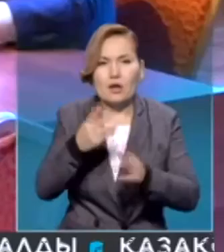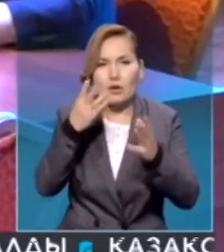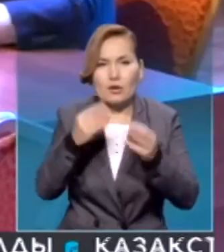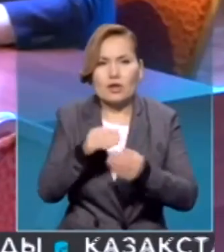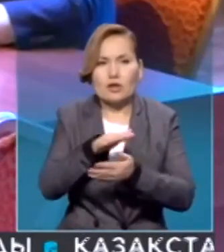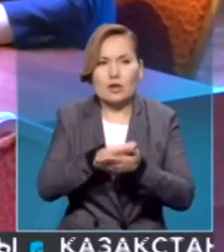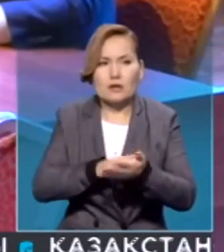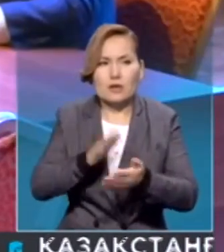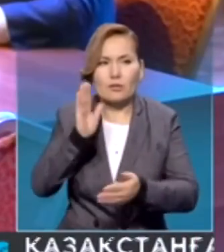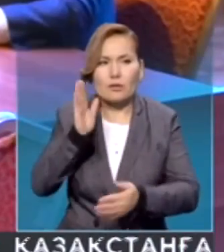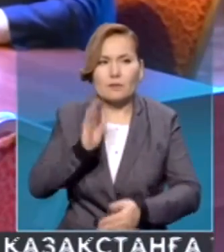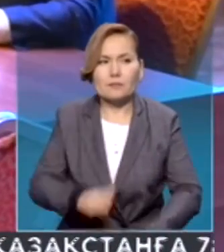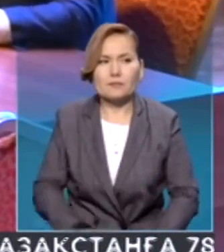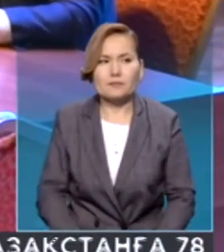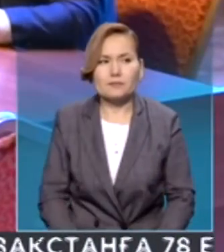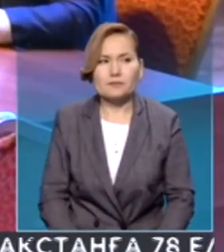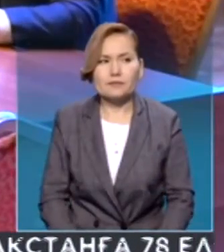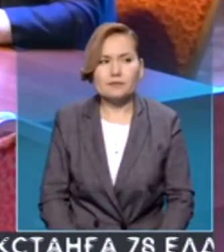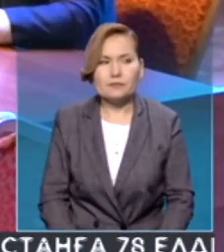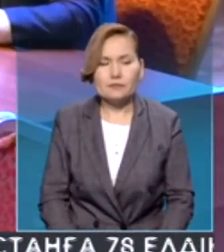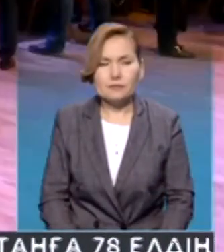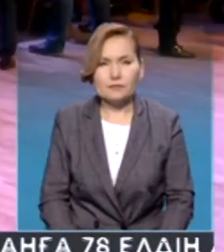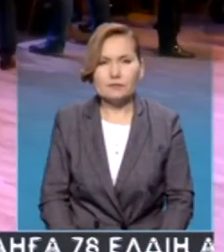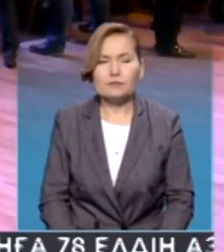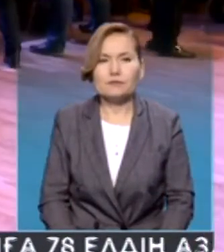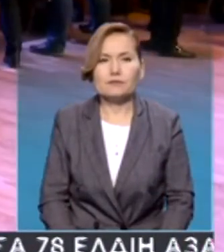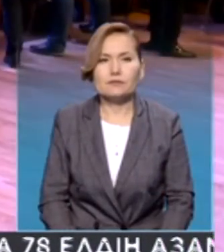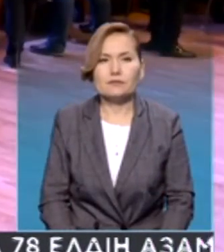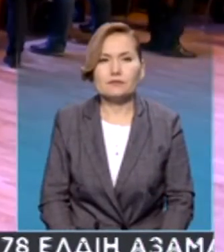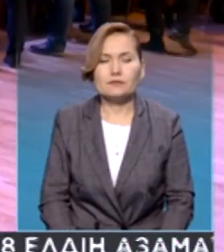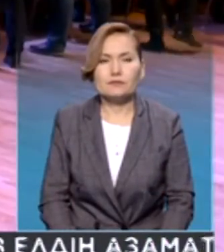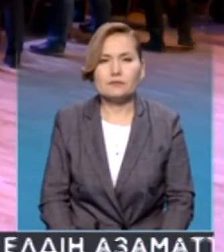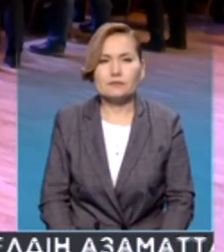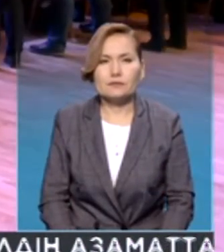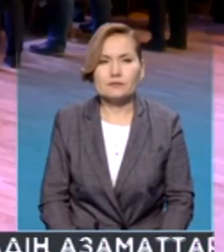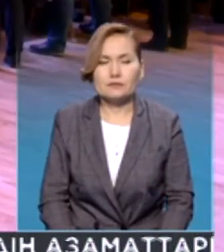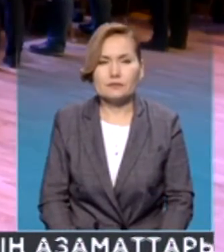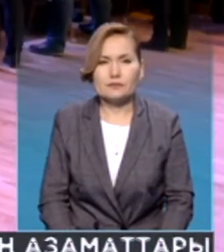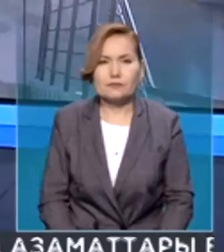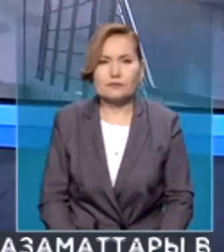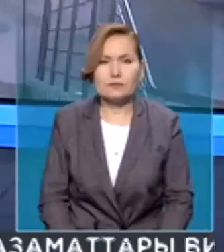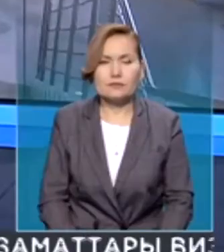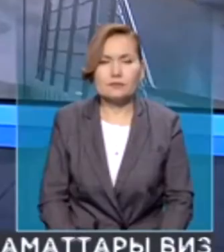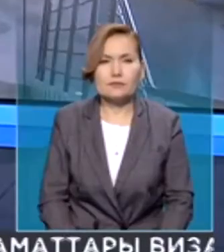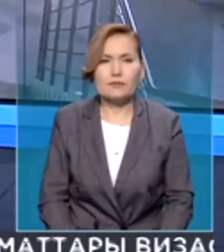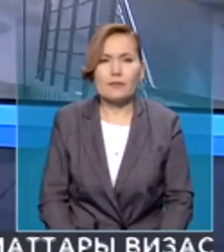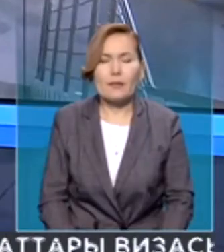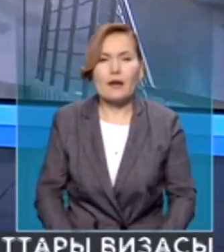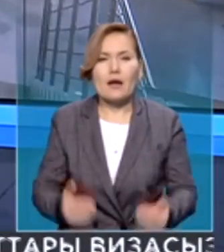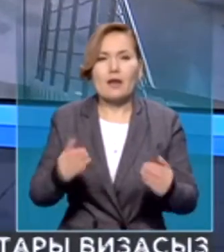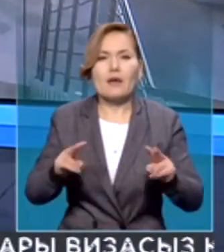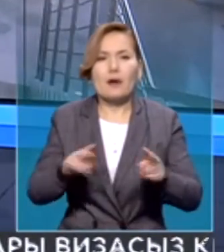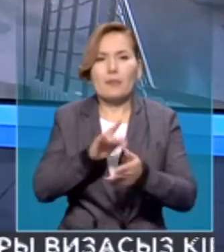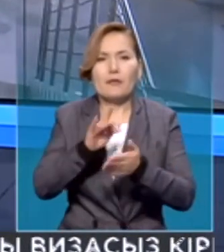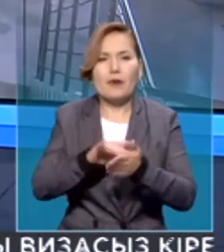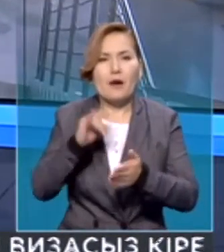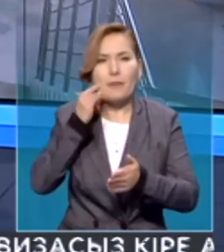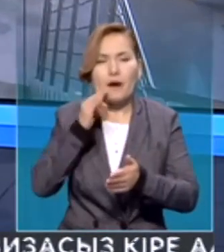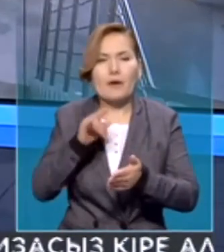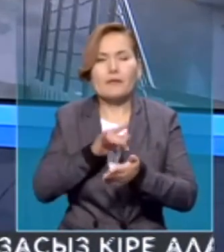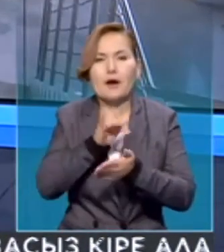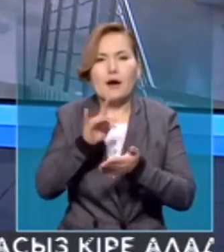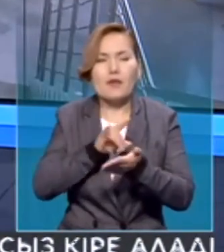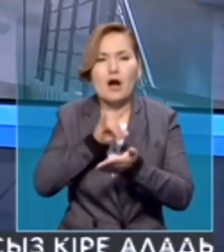күнге жалғаспақ. Ғани Қалмаханов, Нұрлан Нұрбек, Қазақстан ұлттық телеарнасы, Шымкент. Енді Астана Павлодар